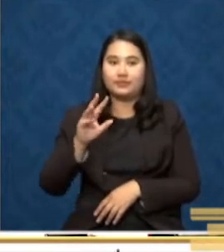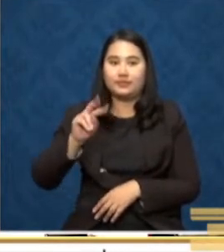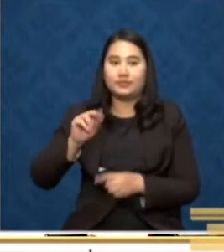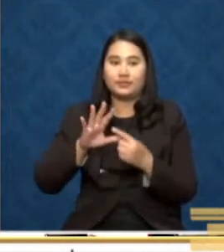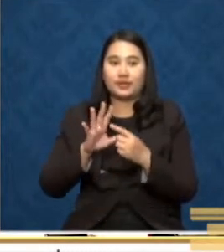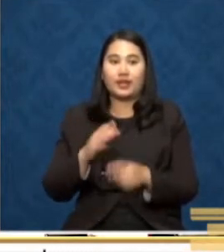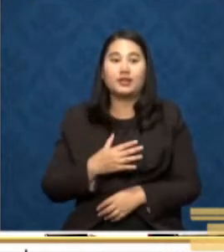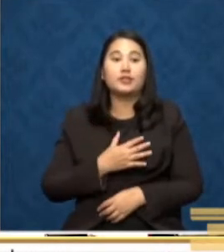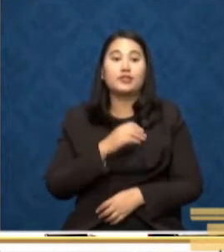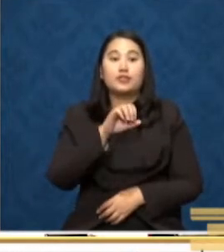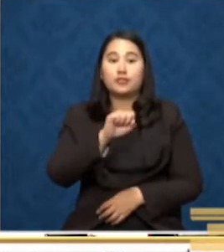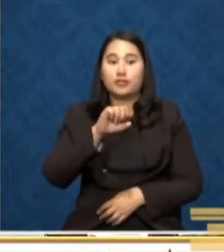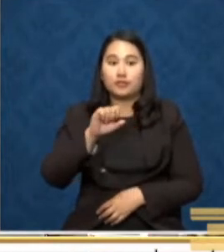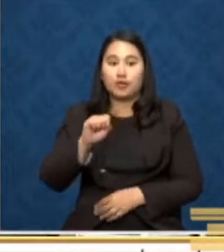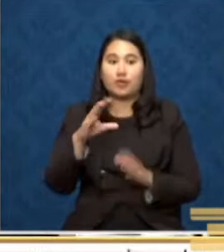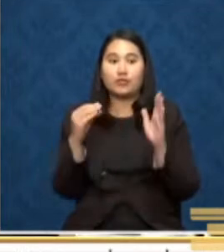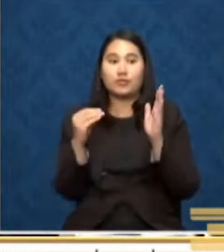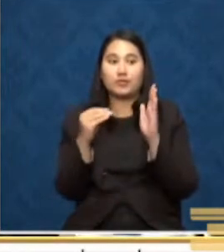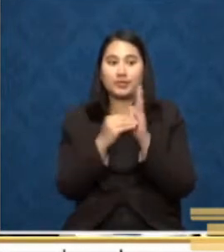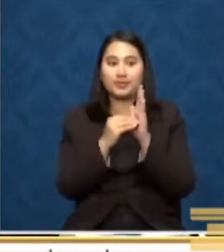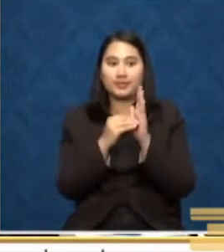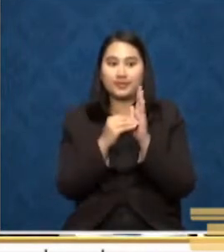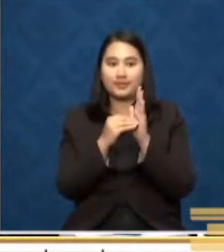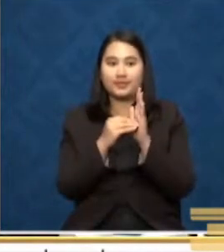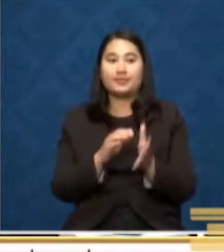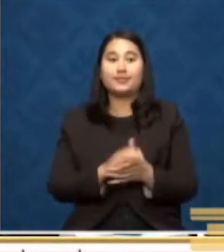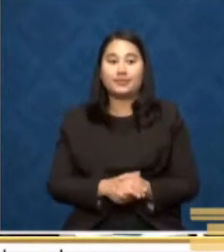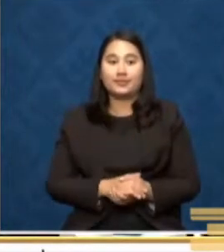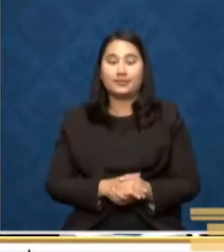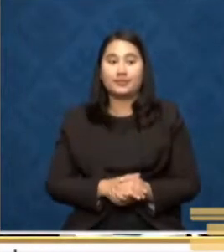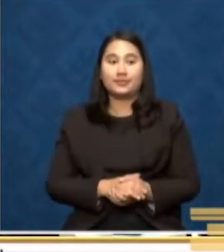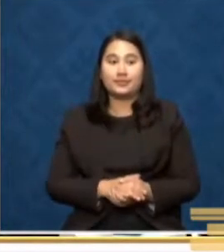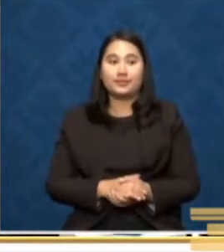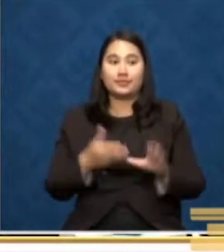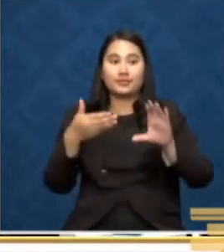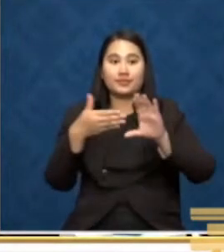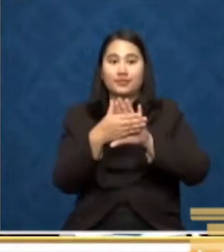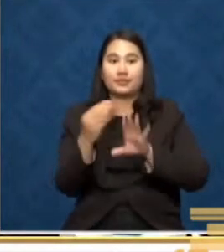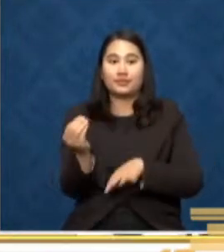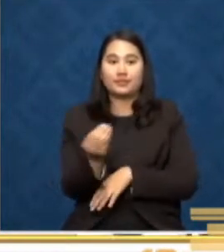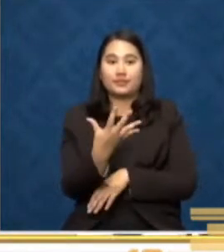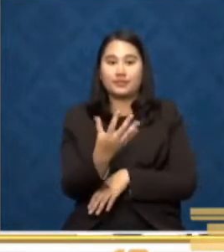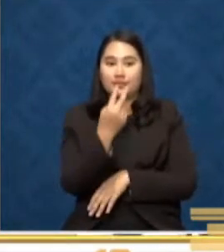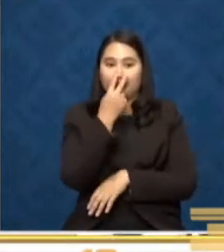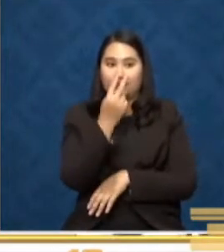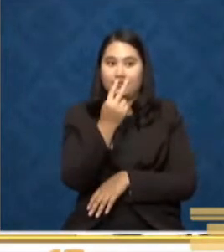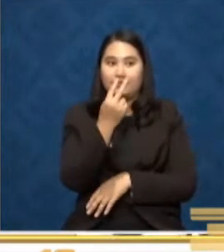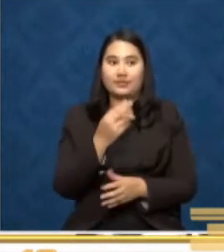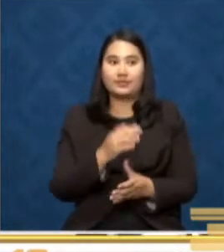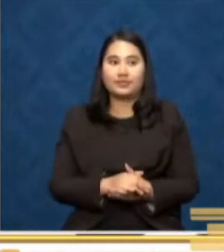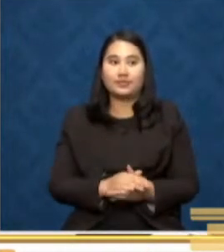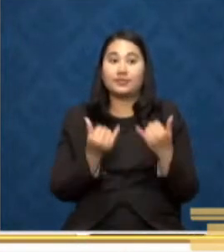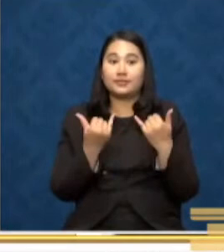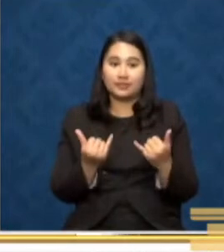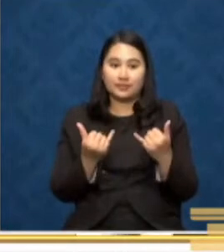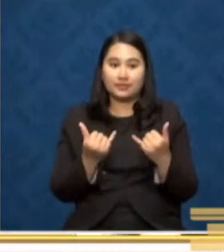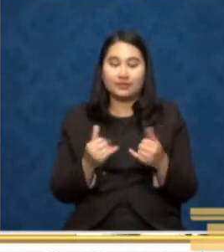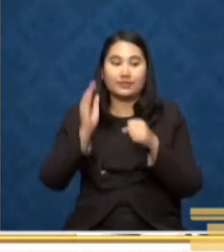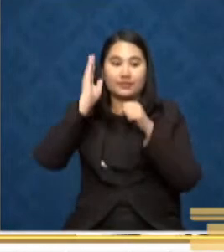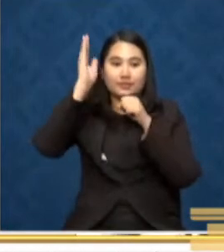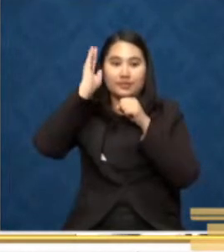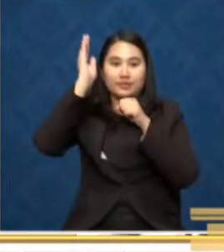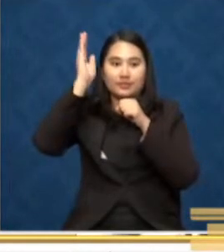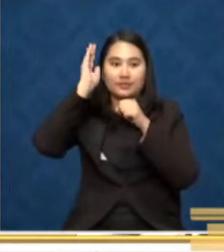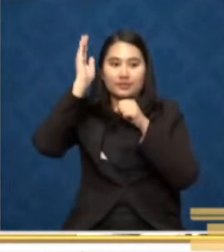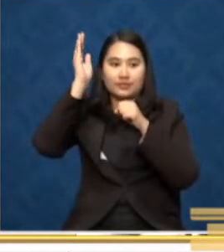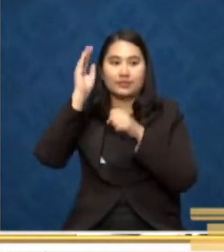ครเขต2หรือเขตปทุมวันสาทรและราชเทวีค่ะดิฉันขออนุญาตนำสไลด์ขึ้นค่ะ วันนี้ดิฉันมาพูด